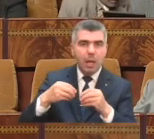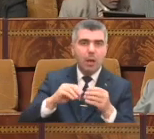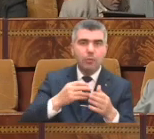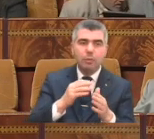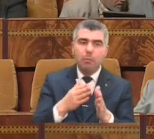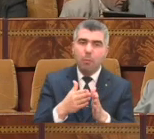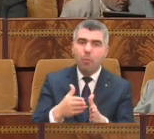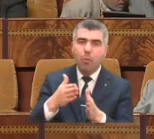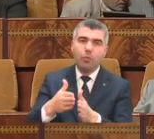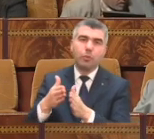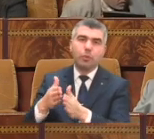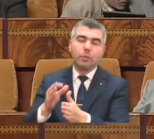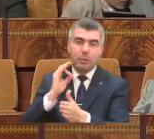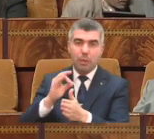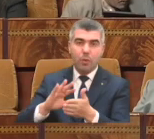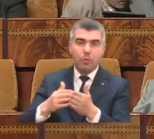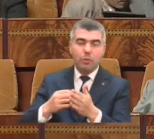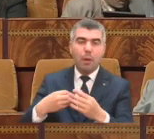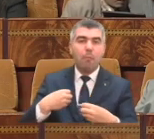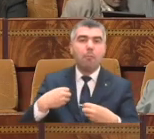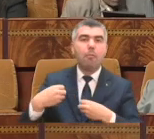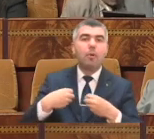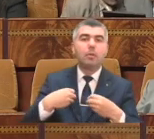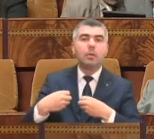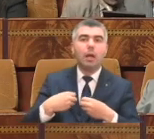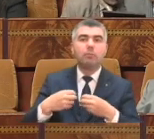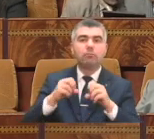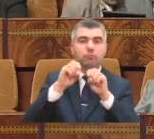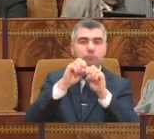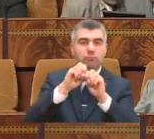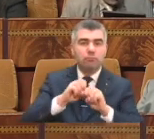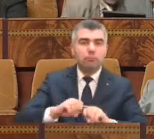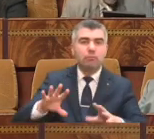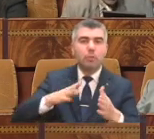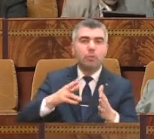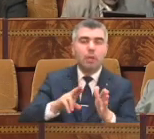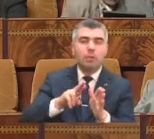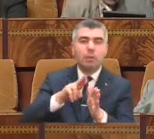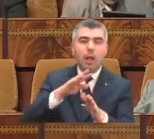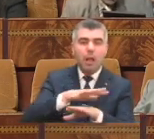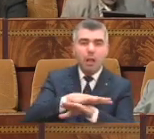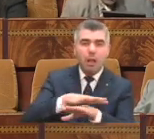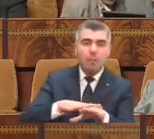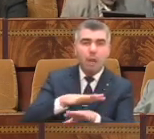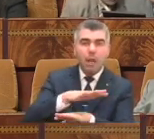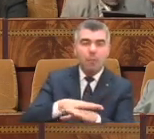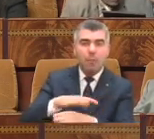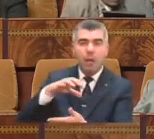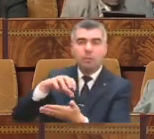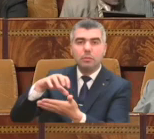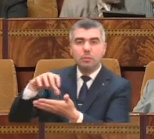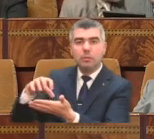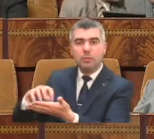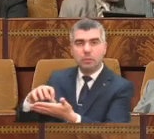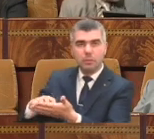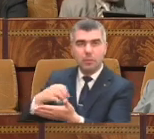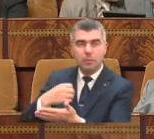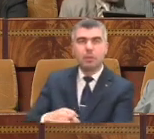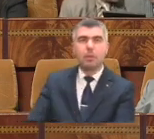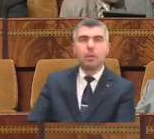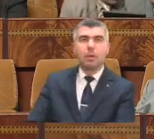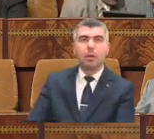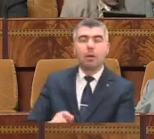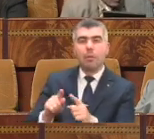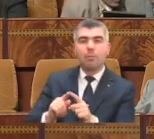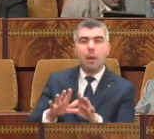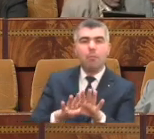التزامات بتعميم مخططات المديرية على عمالات وأقاليم المملكة. أمام هذه المخاطر سيد الوزير، وبدون مبادرات